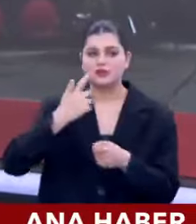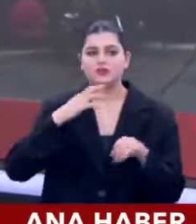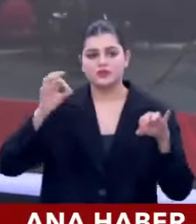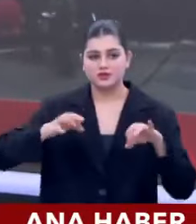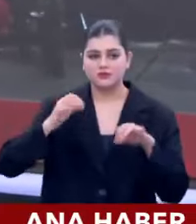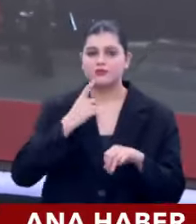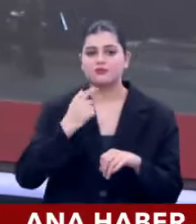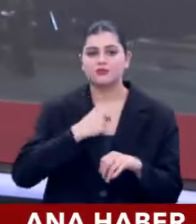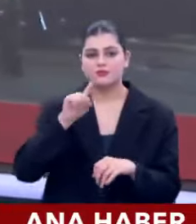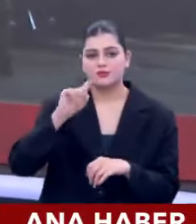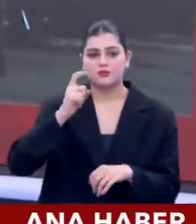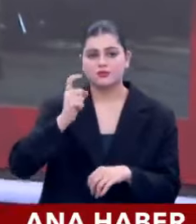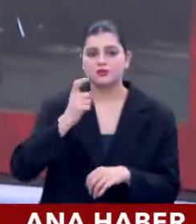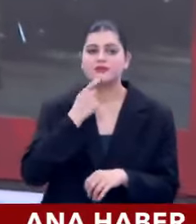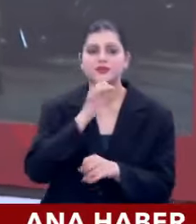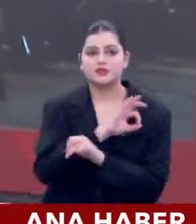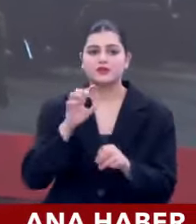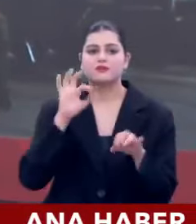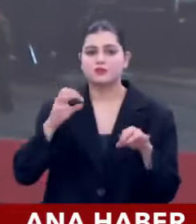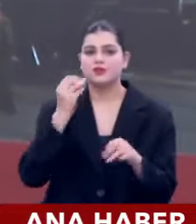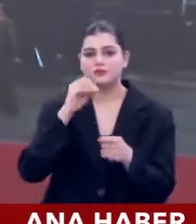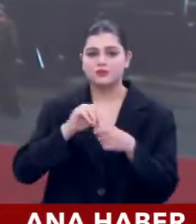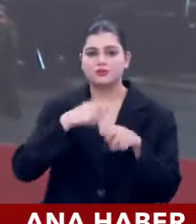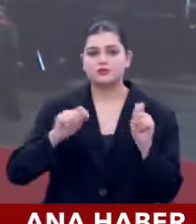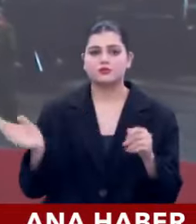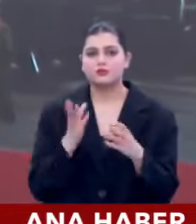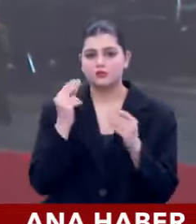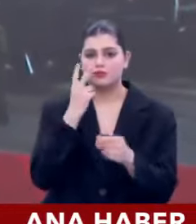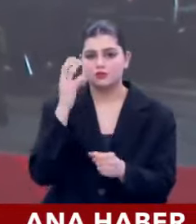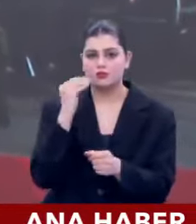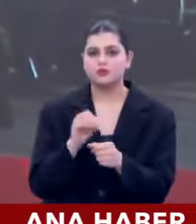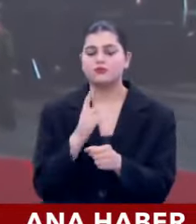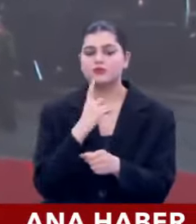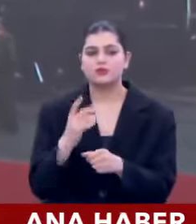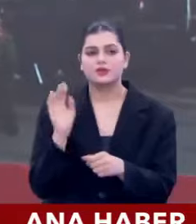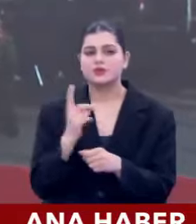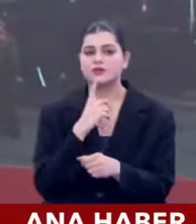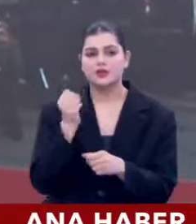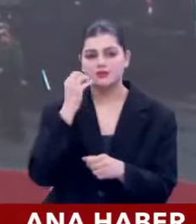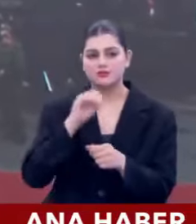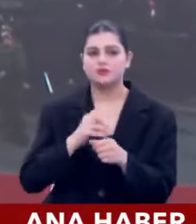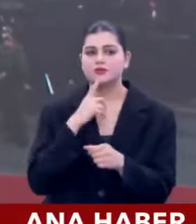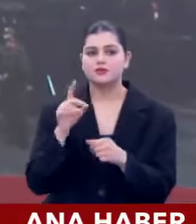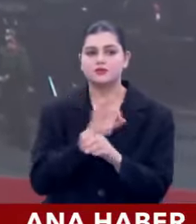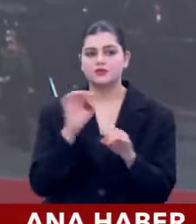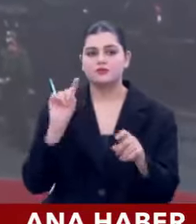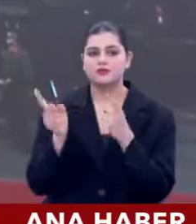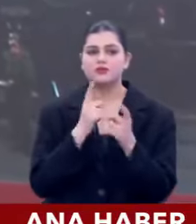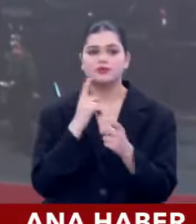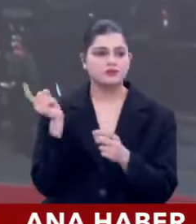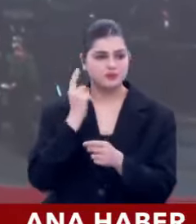Şimdi biz 1990'lı yıllarda bunu haberciler olarak çok gördük tecrübe ettik Hatta haber kanallarının artık birer